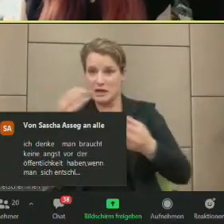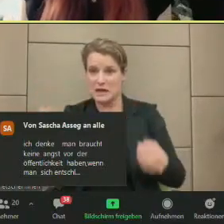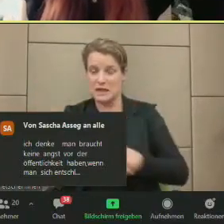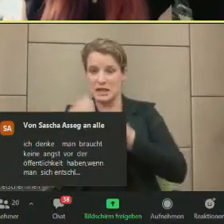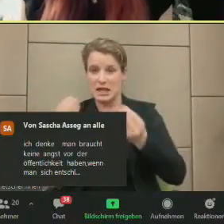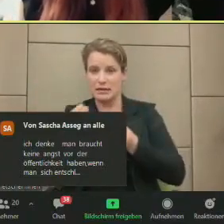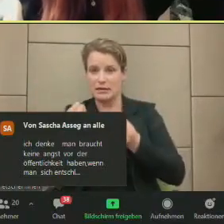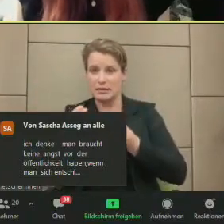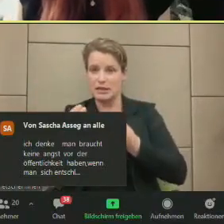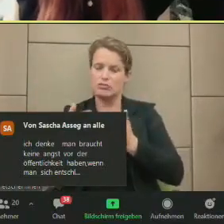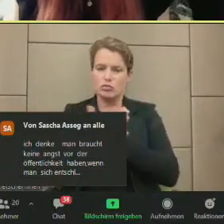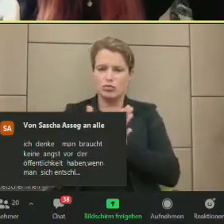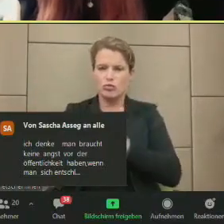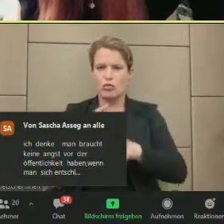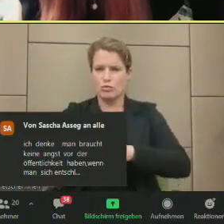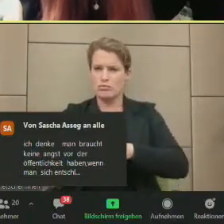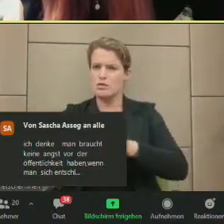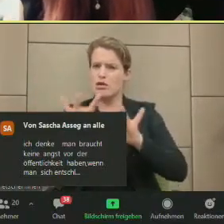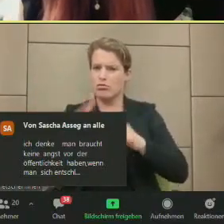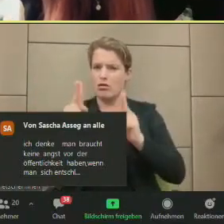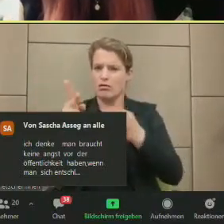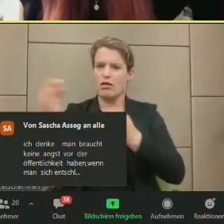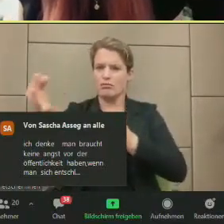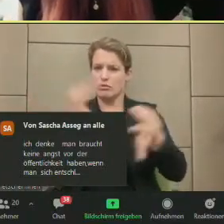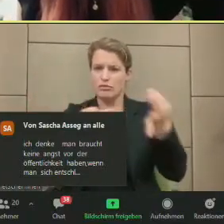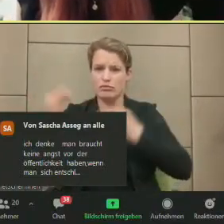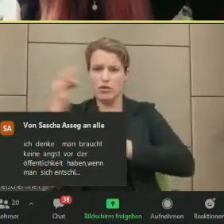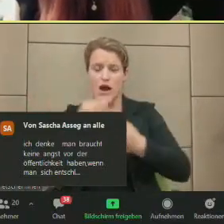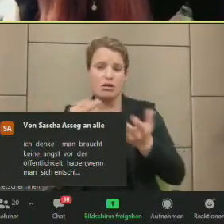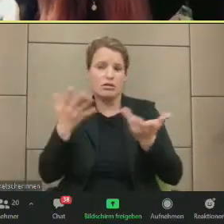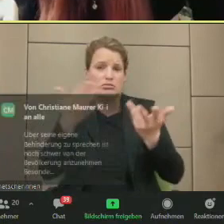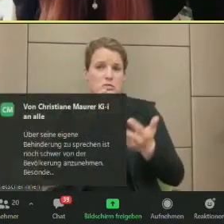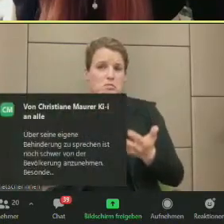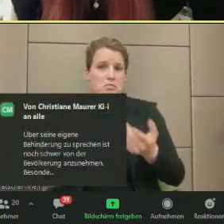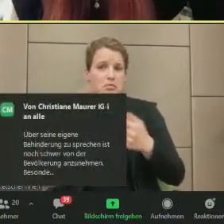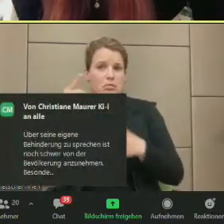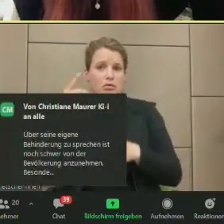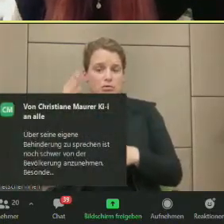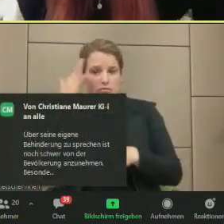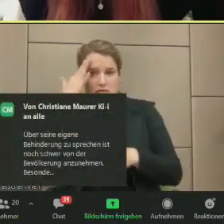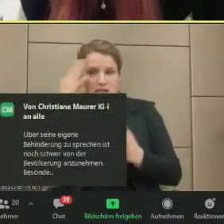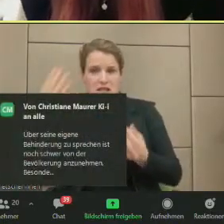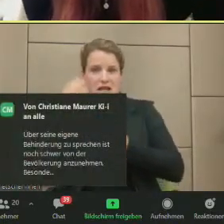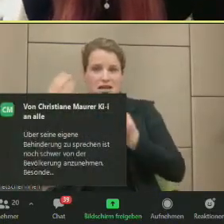Zeit. Vielleicht gibt es noch Fragen an uns, die am Herzen liegen, dann jetzt gerne her damit.